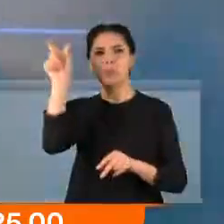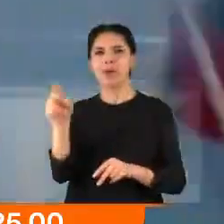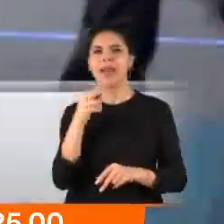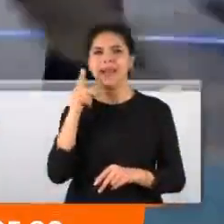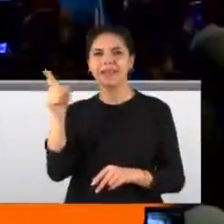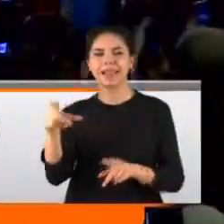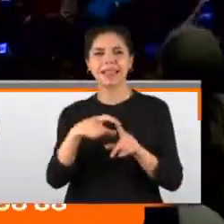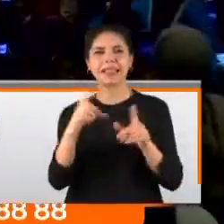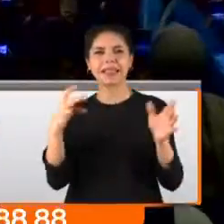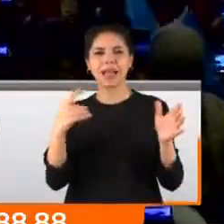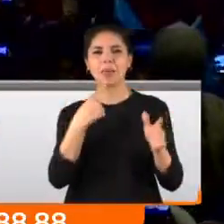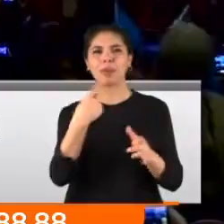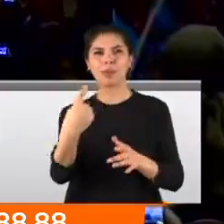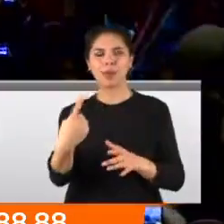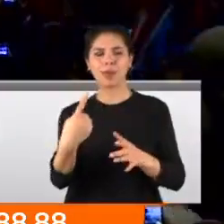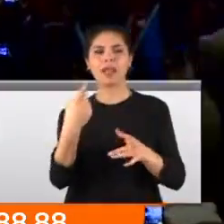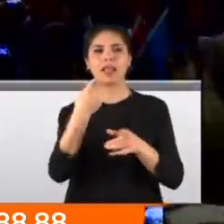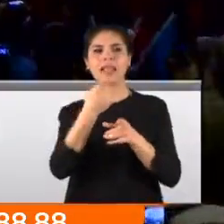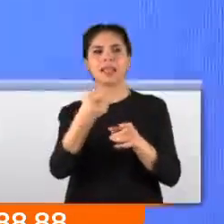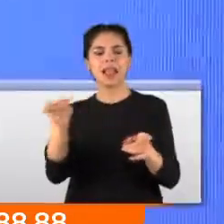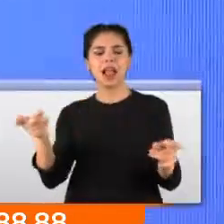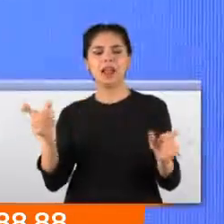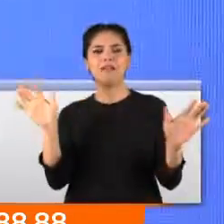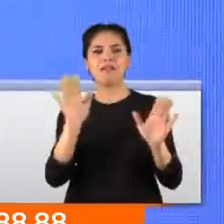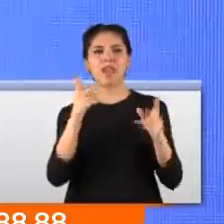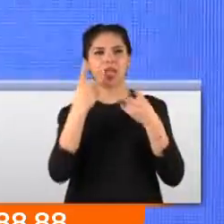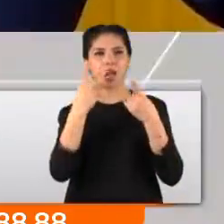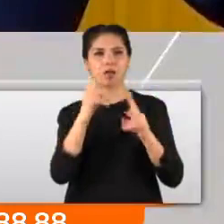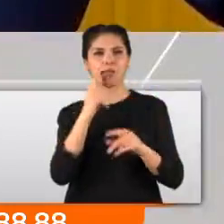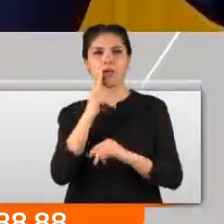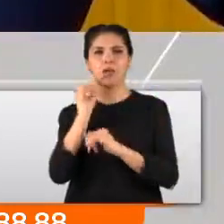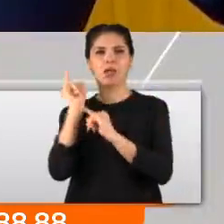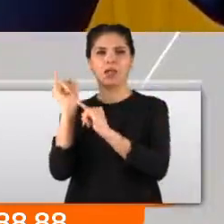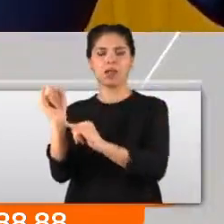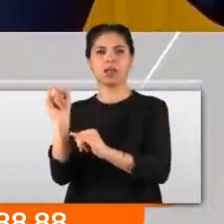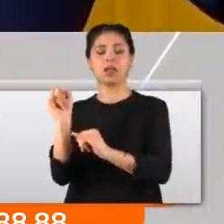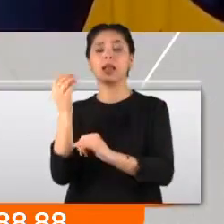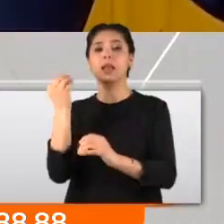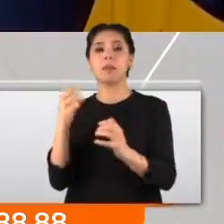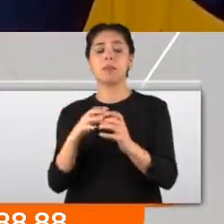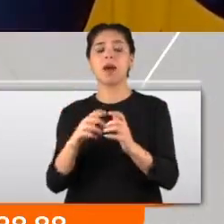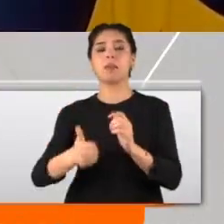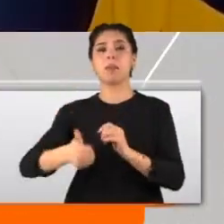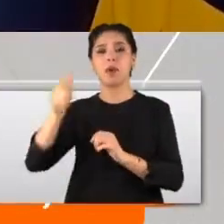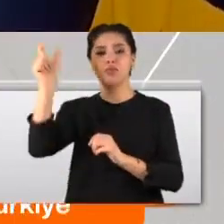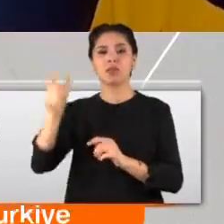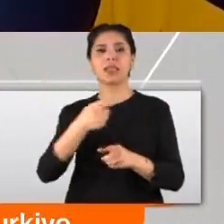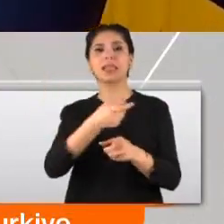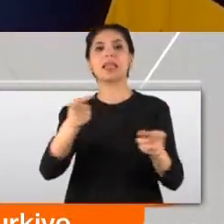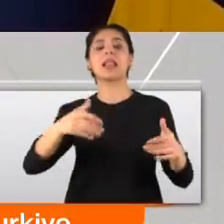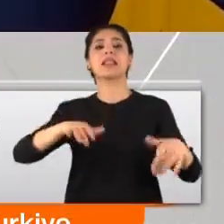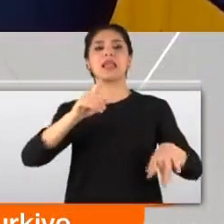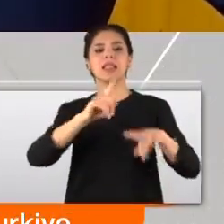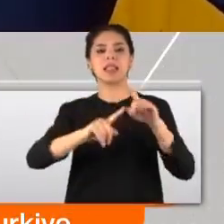Akşener'in Diyarbakır'da söylediği silahlara veda açıklamasına yönelikti. İP Başkanı silahlara değil, siyasete